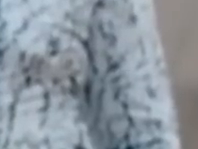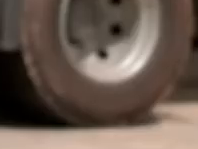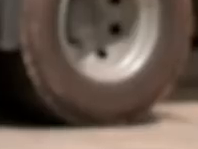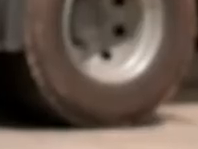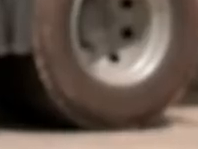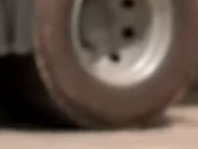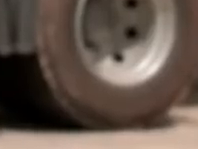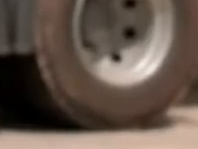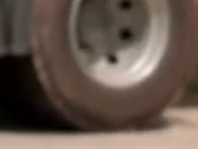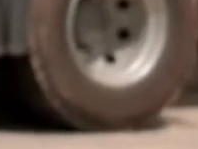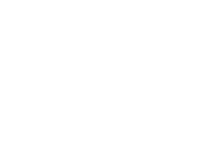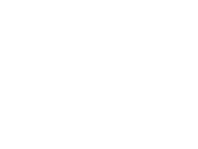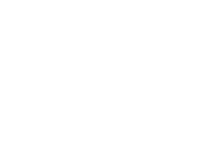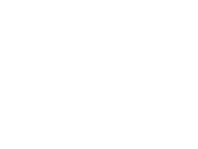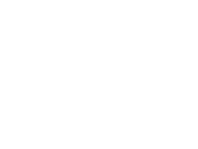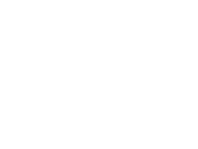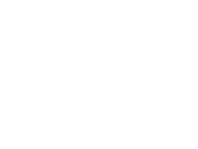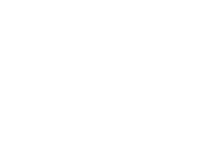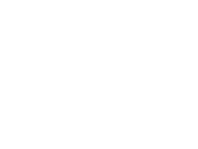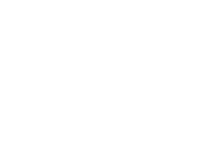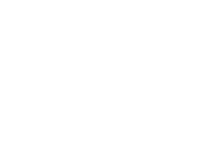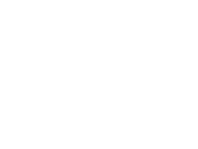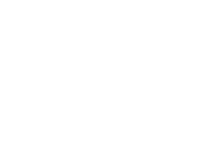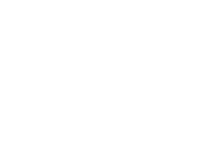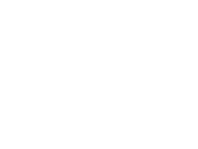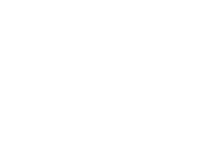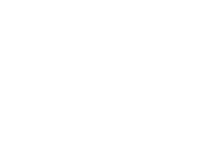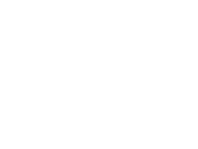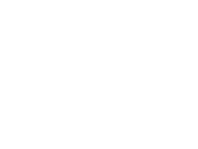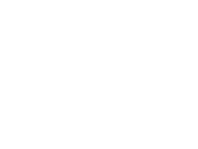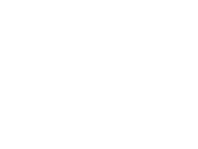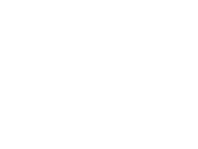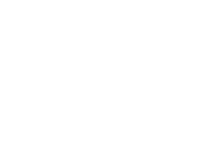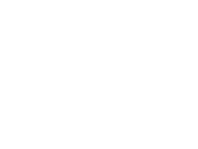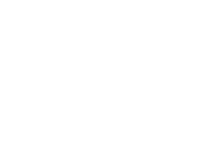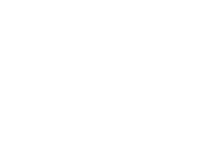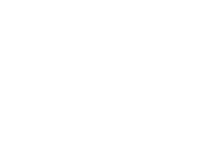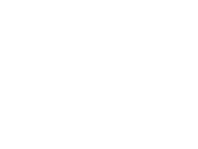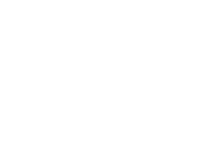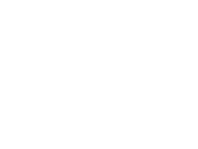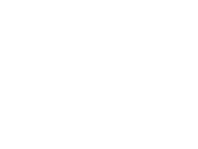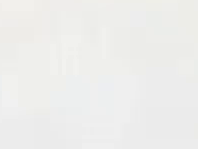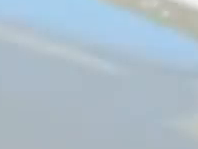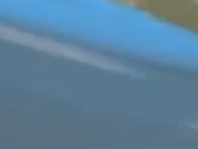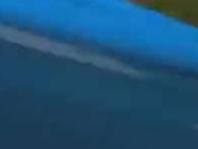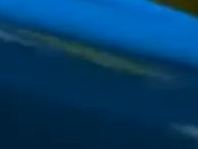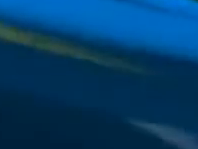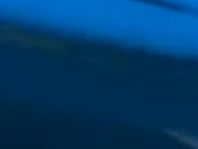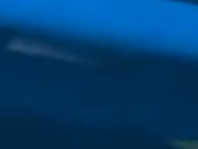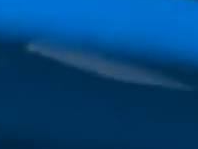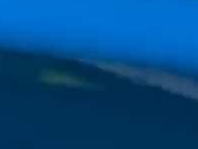magari aanze kazi bwana. Bima pap. Urahisi wa maisha.